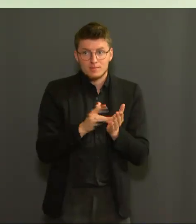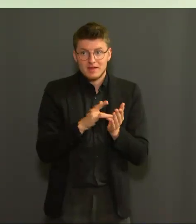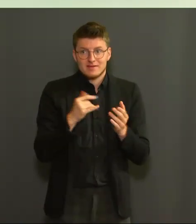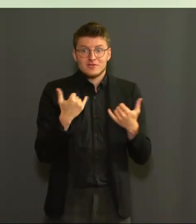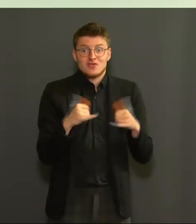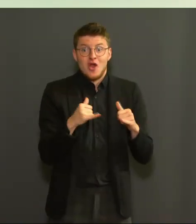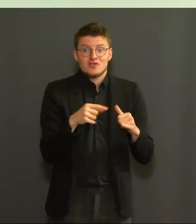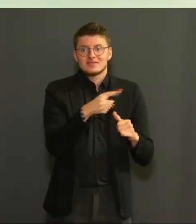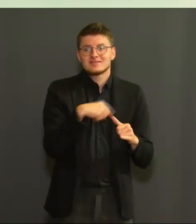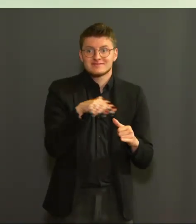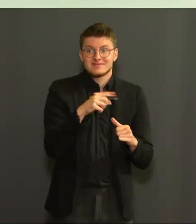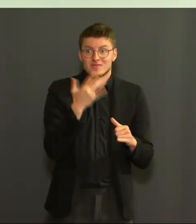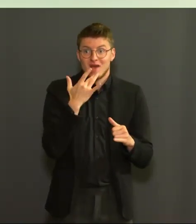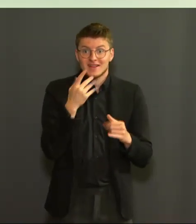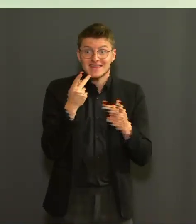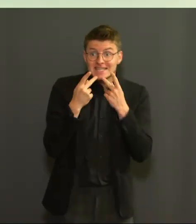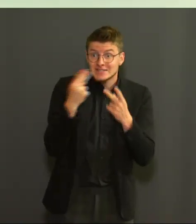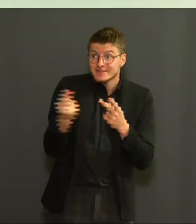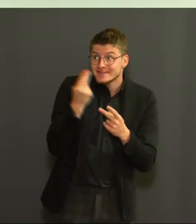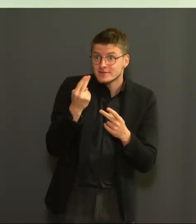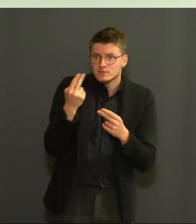laten testen omwille van het reizen.